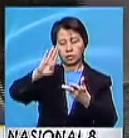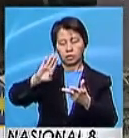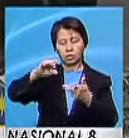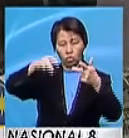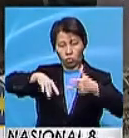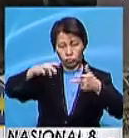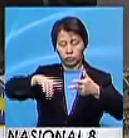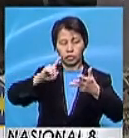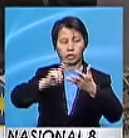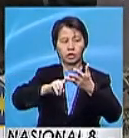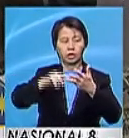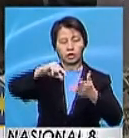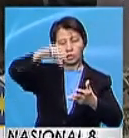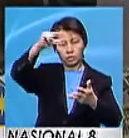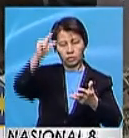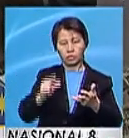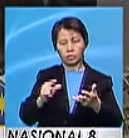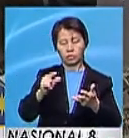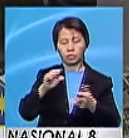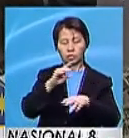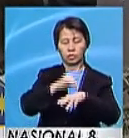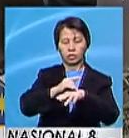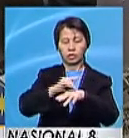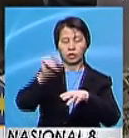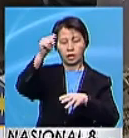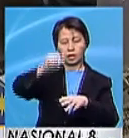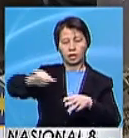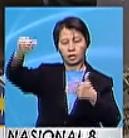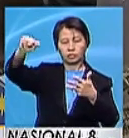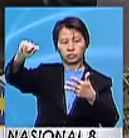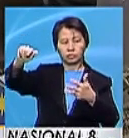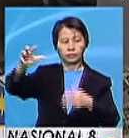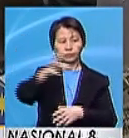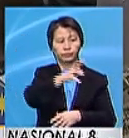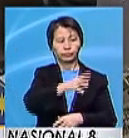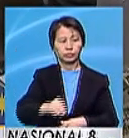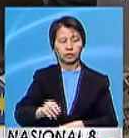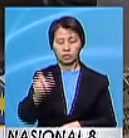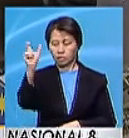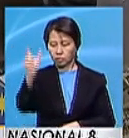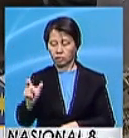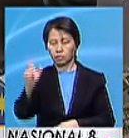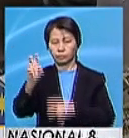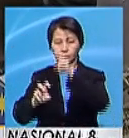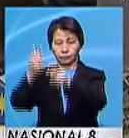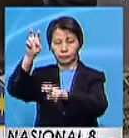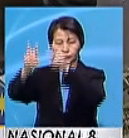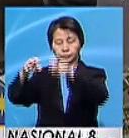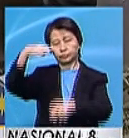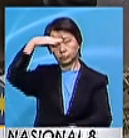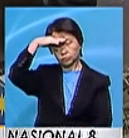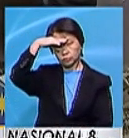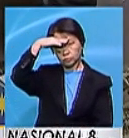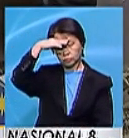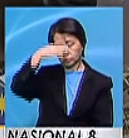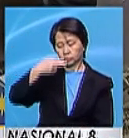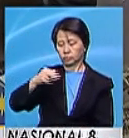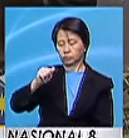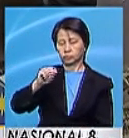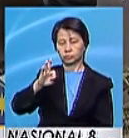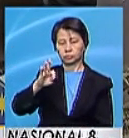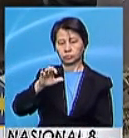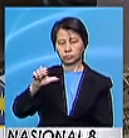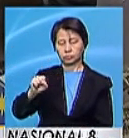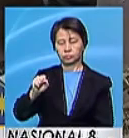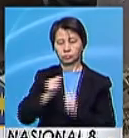Australia selain Gunung Everest di benua Asia. Sementara itu, seorang lagi pendaki dari Johor, Muhammad Hafiz Bacuk